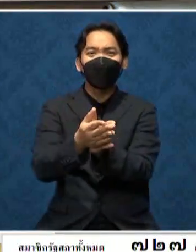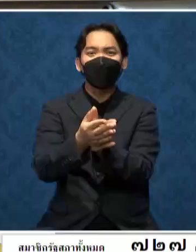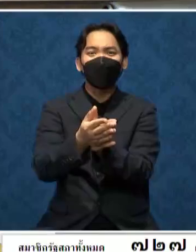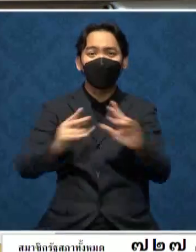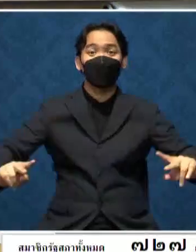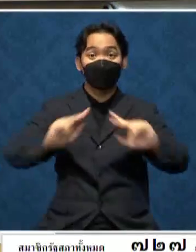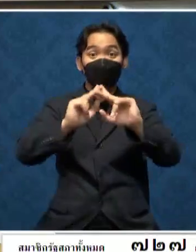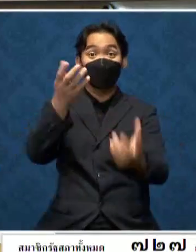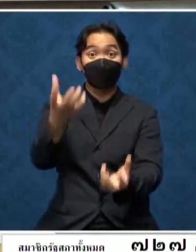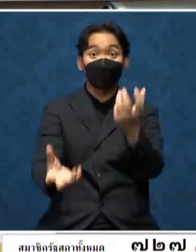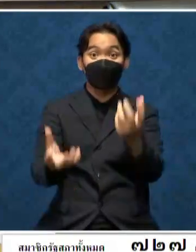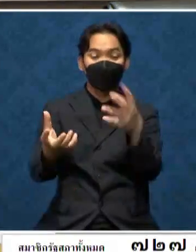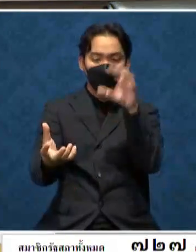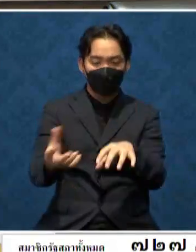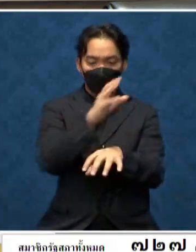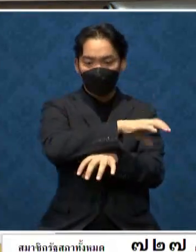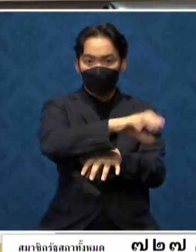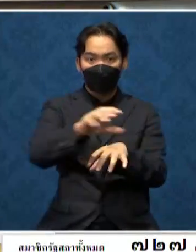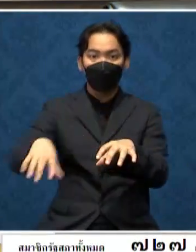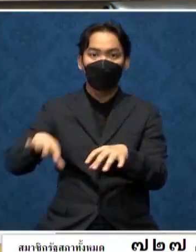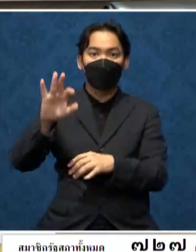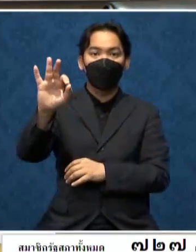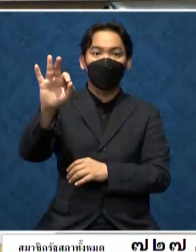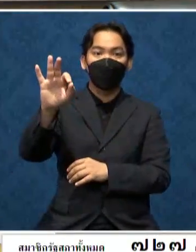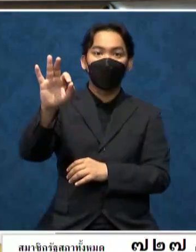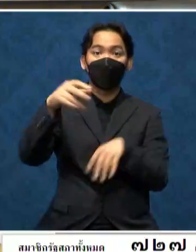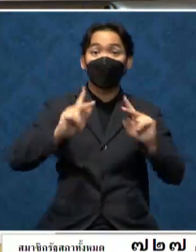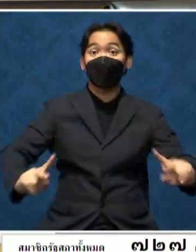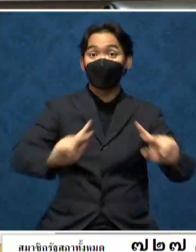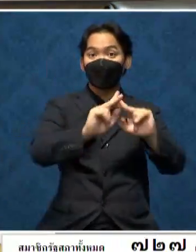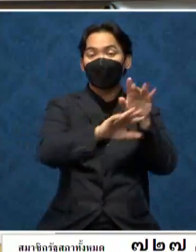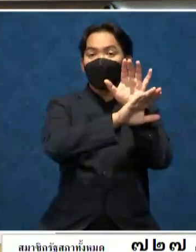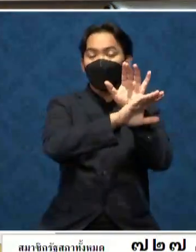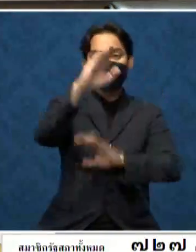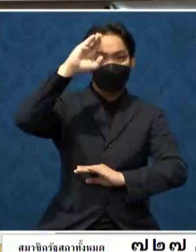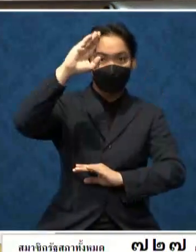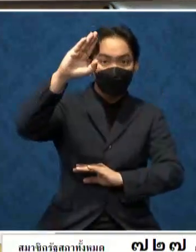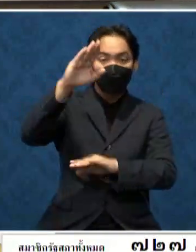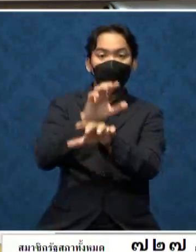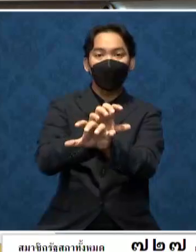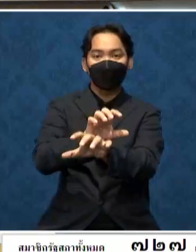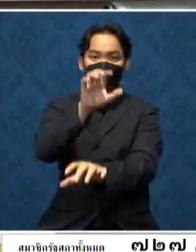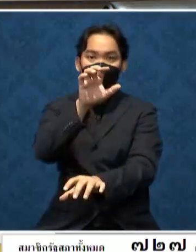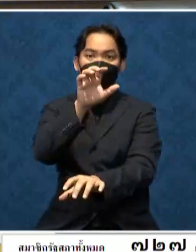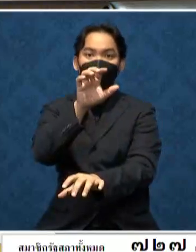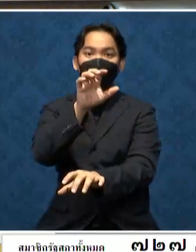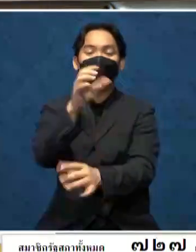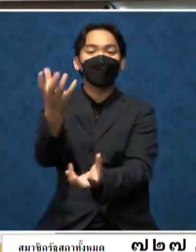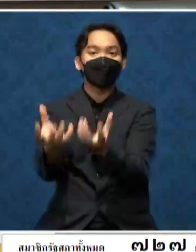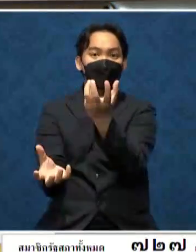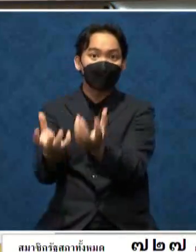กัน 9หน่วยงานก็คือกระทรวงกลาโหมกระทรวงมหาดไทยกระทรวงยุติธรรม